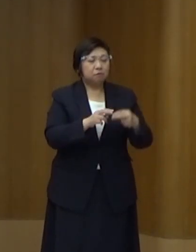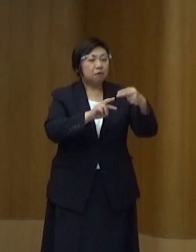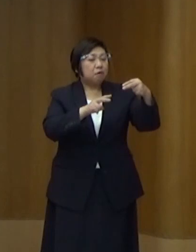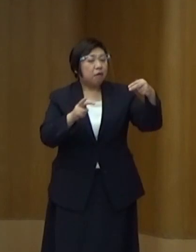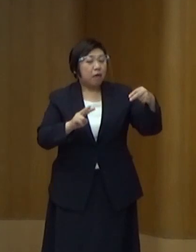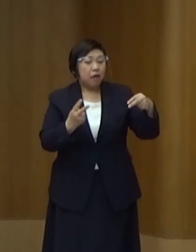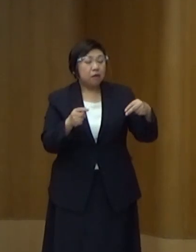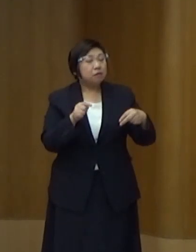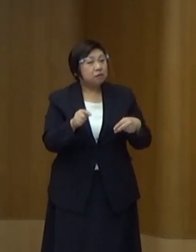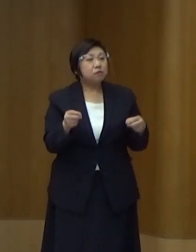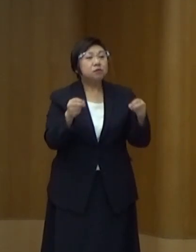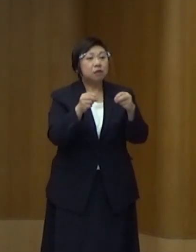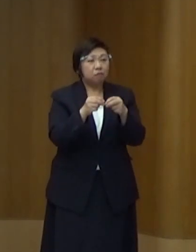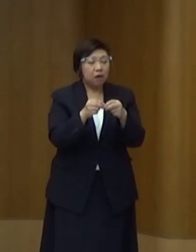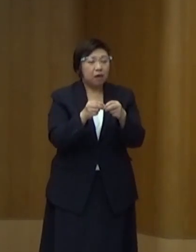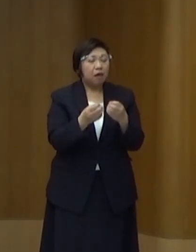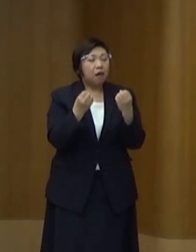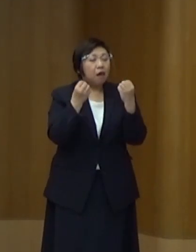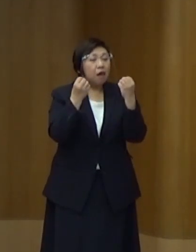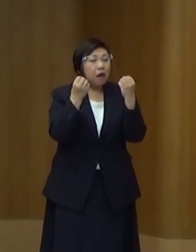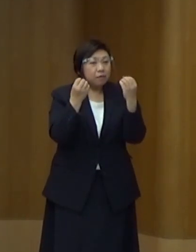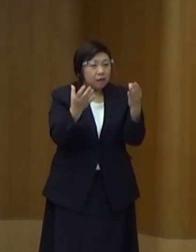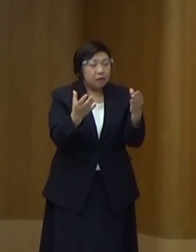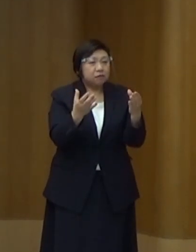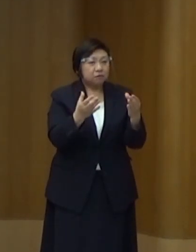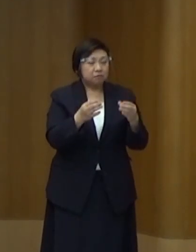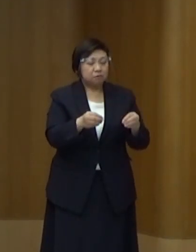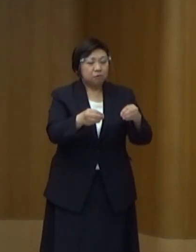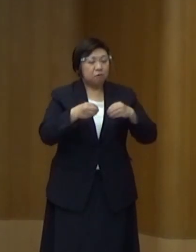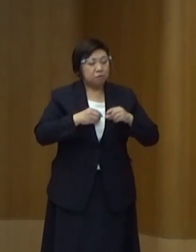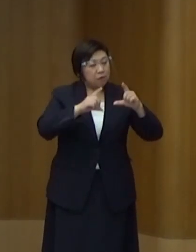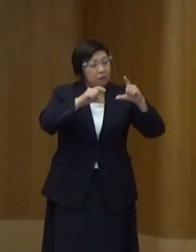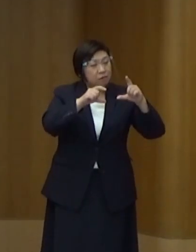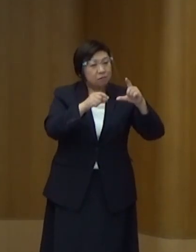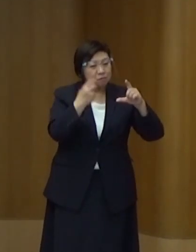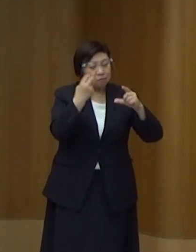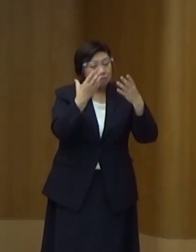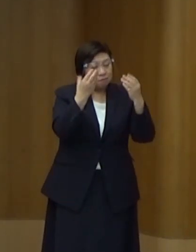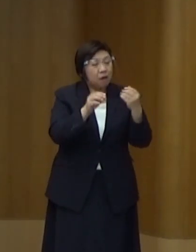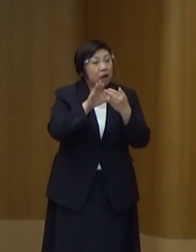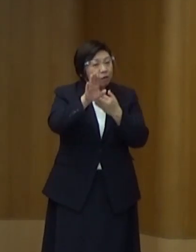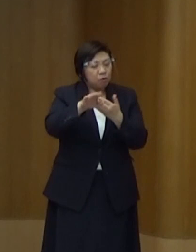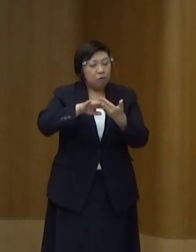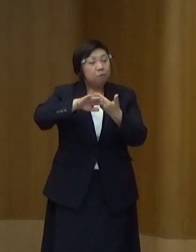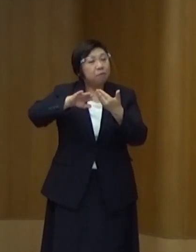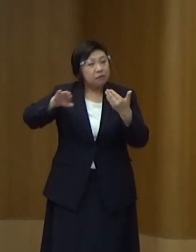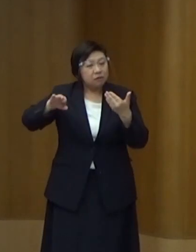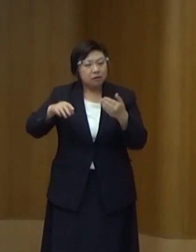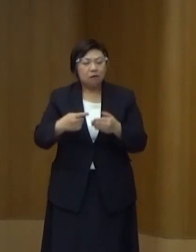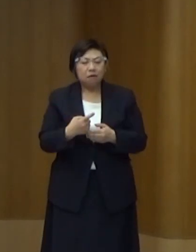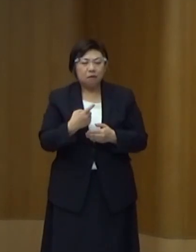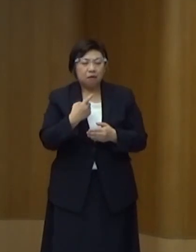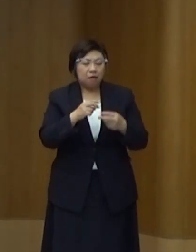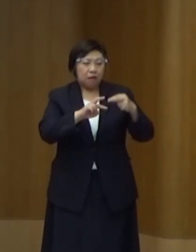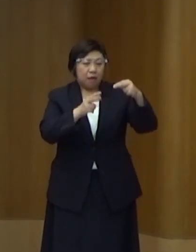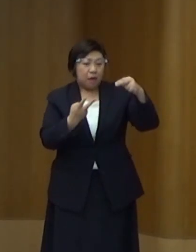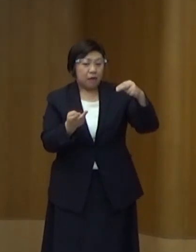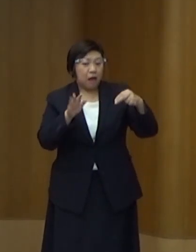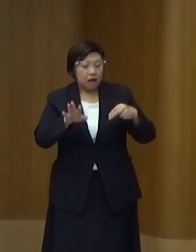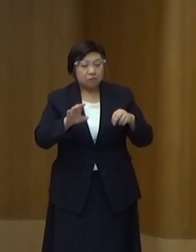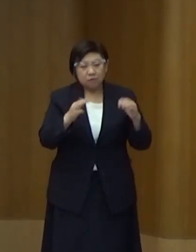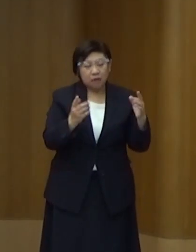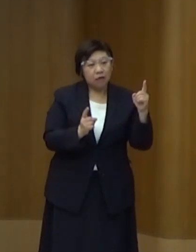については新規の陽性を確認をした後に別途変異株かどうかということ